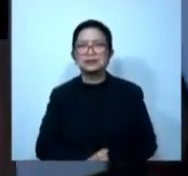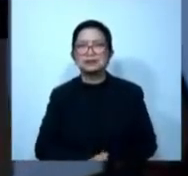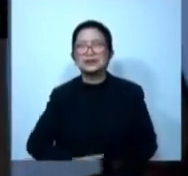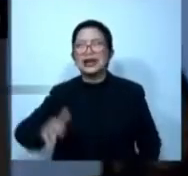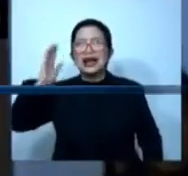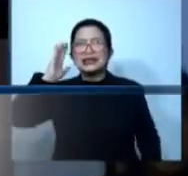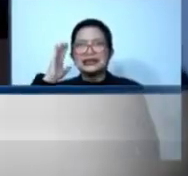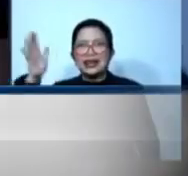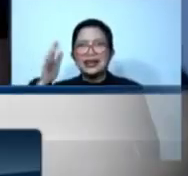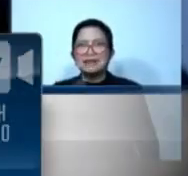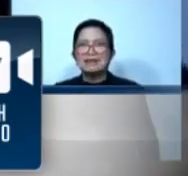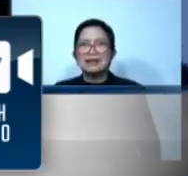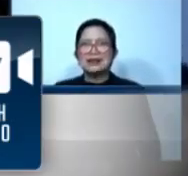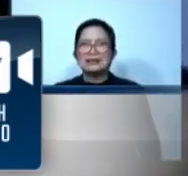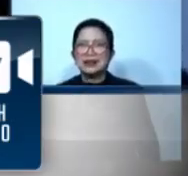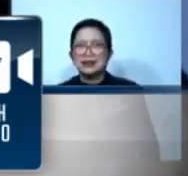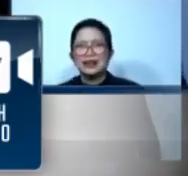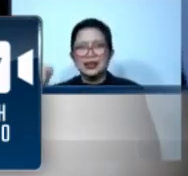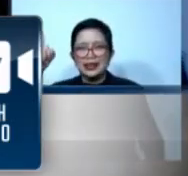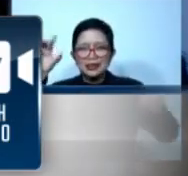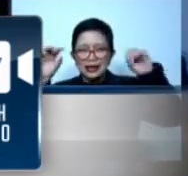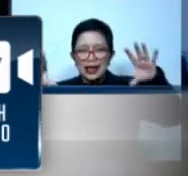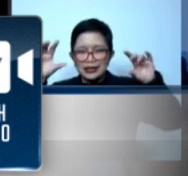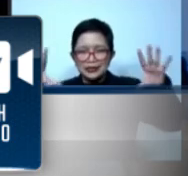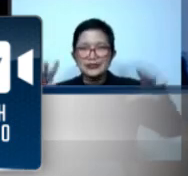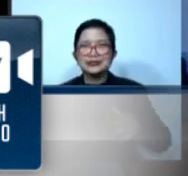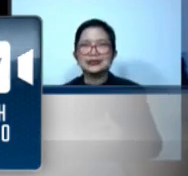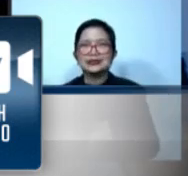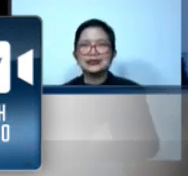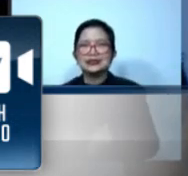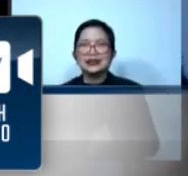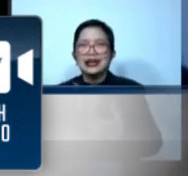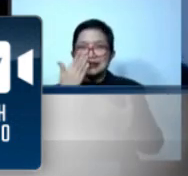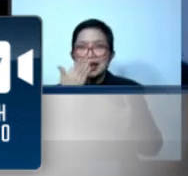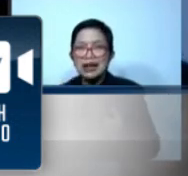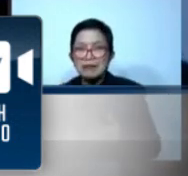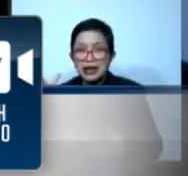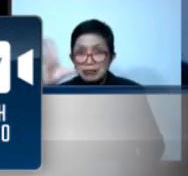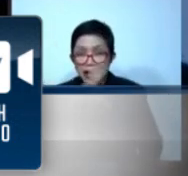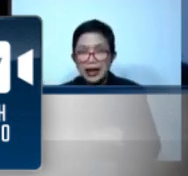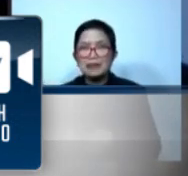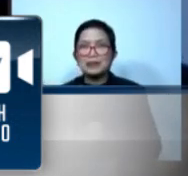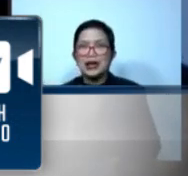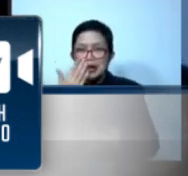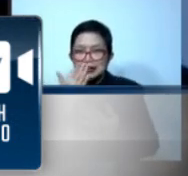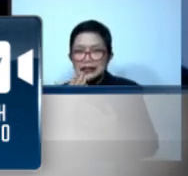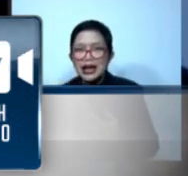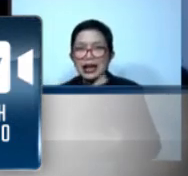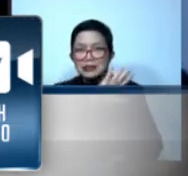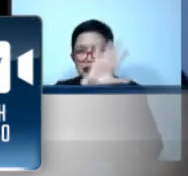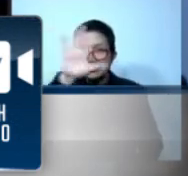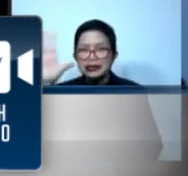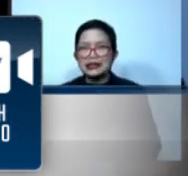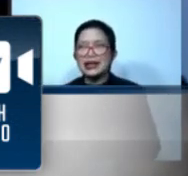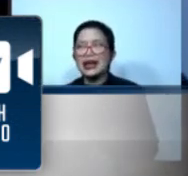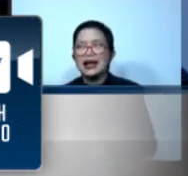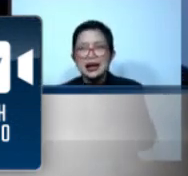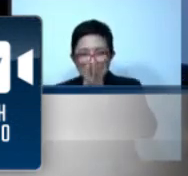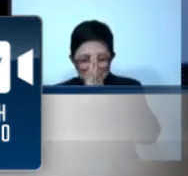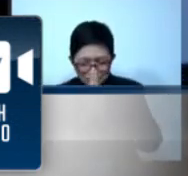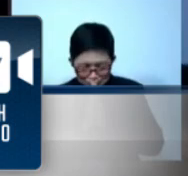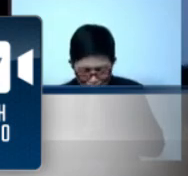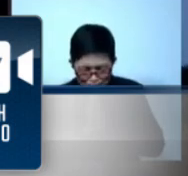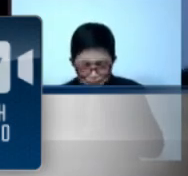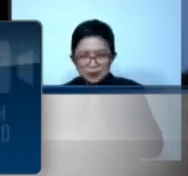asalamualaikum warahmatullahi wabarakatuh Selamat malam Salam sejahtera untuk kita semua Om Swastiastu